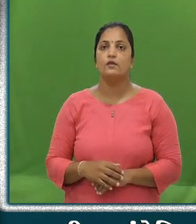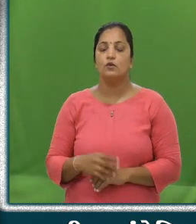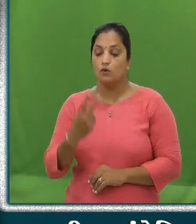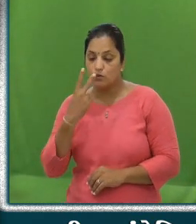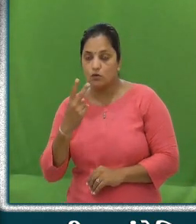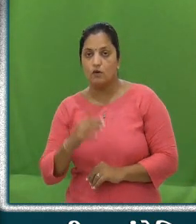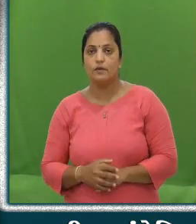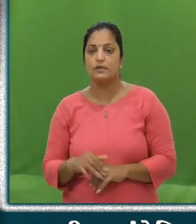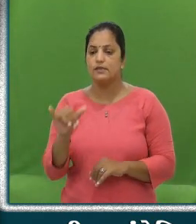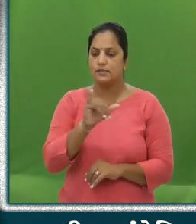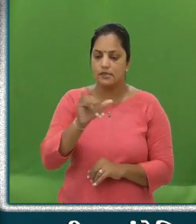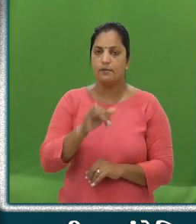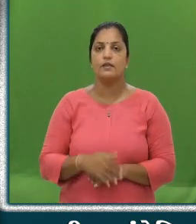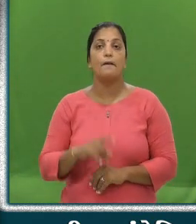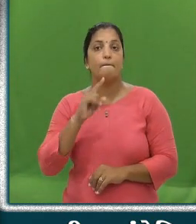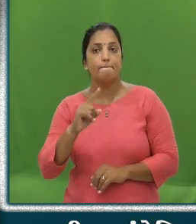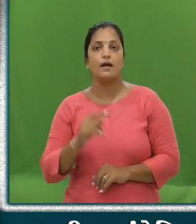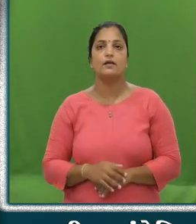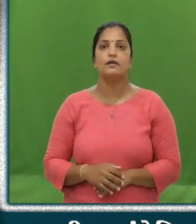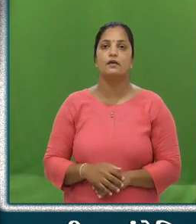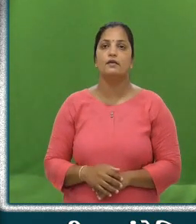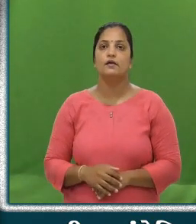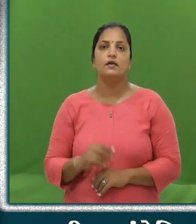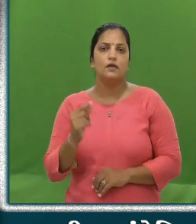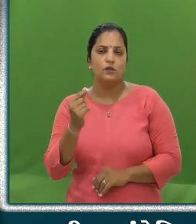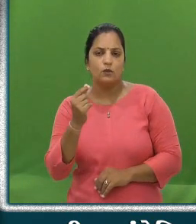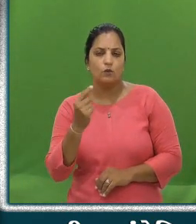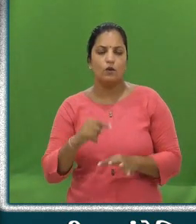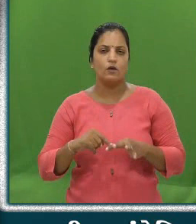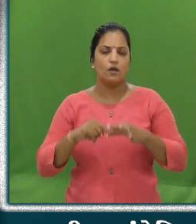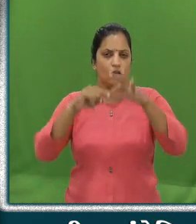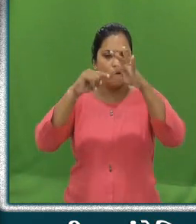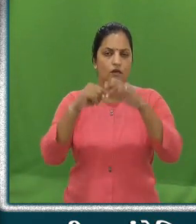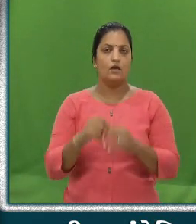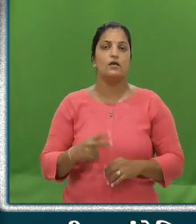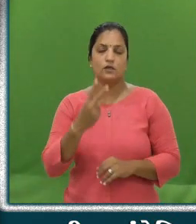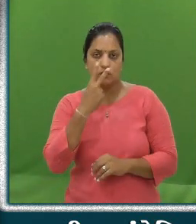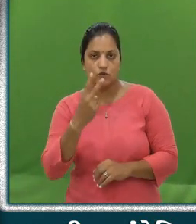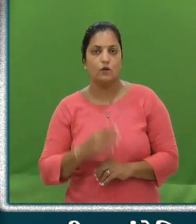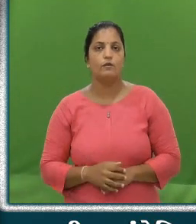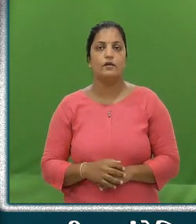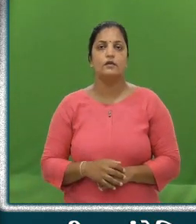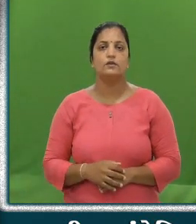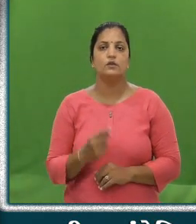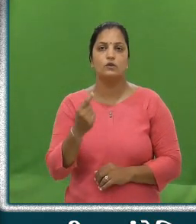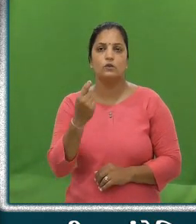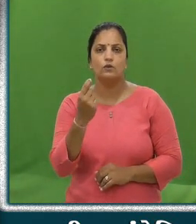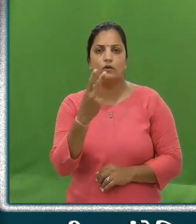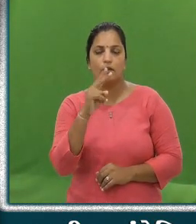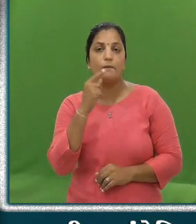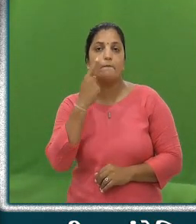છે તો એ સમાનતા હોય છે પરંતુ કેટલાક લક્ષણો એવા જોવા મળે છે કે શું થાય છે